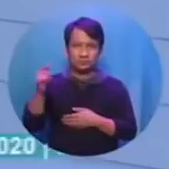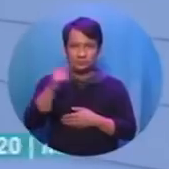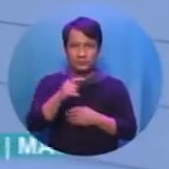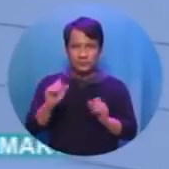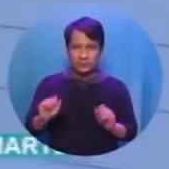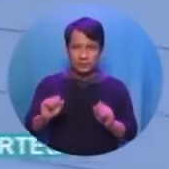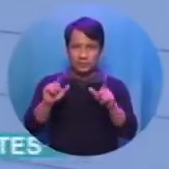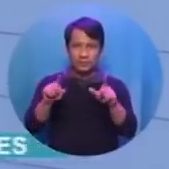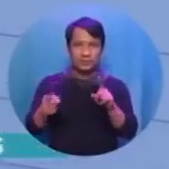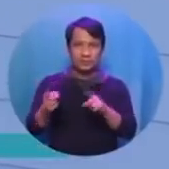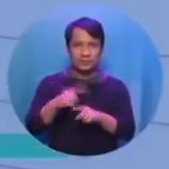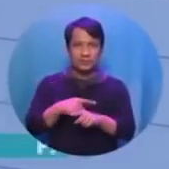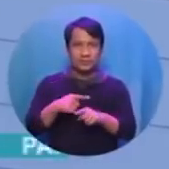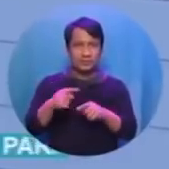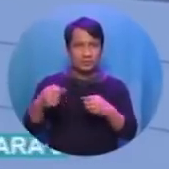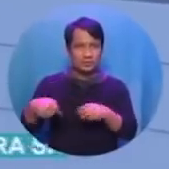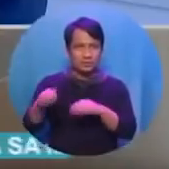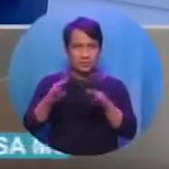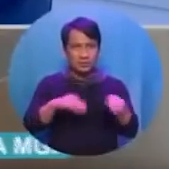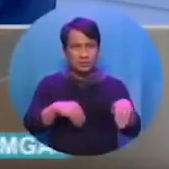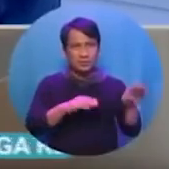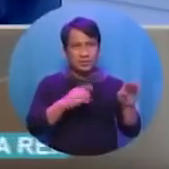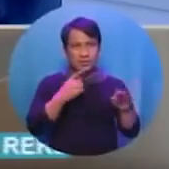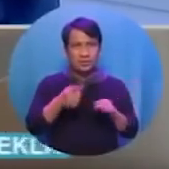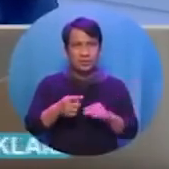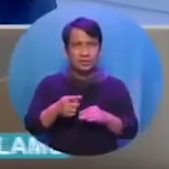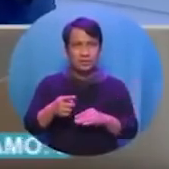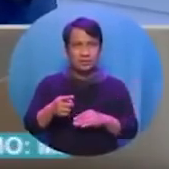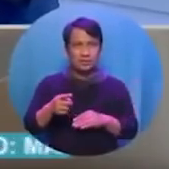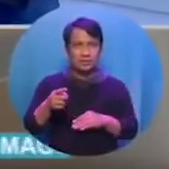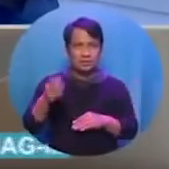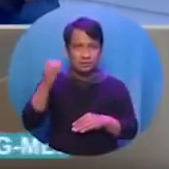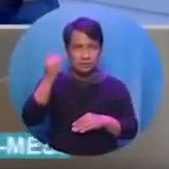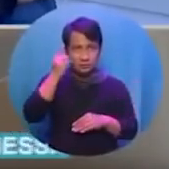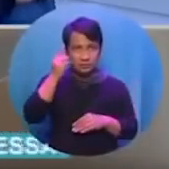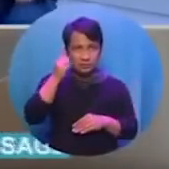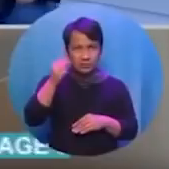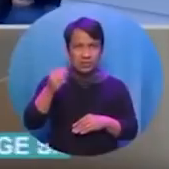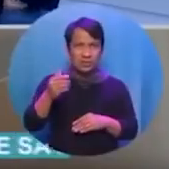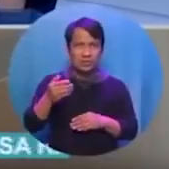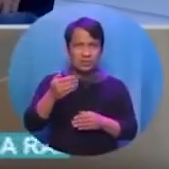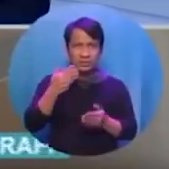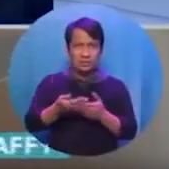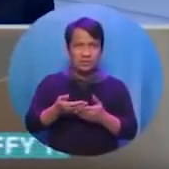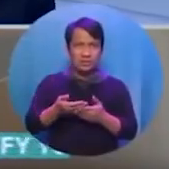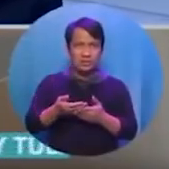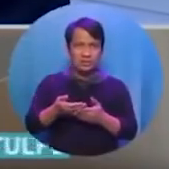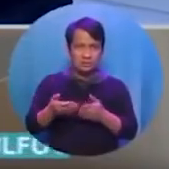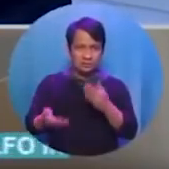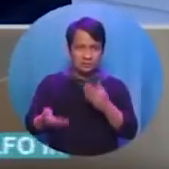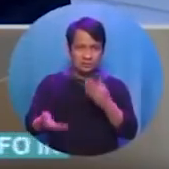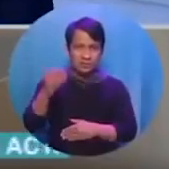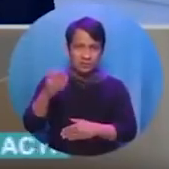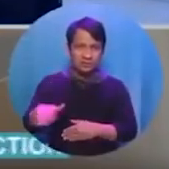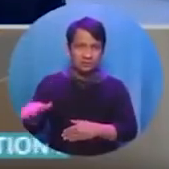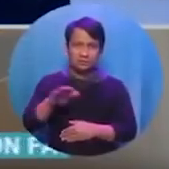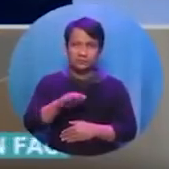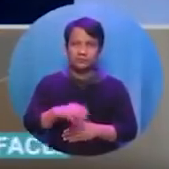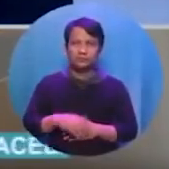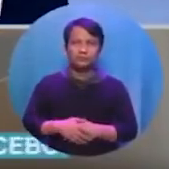Live mula Hawaii, USA, si Ma'am Juan Galano. Madam, magandang umaga po.